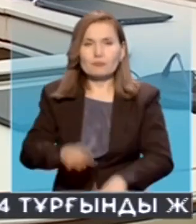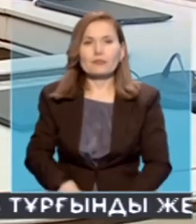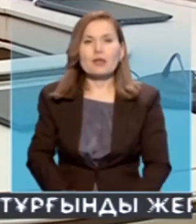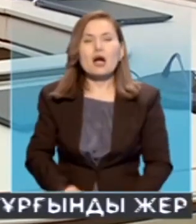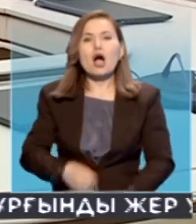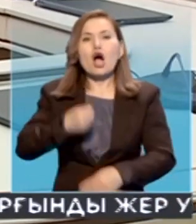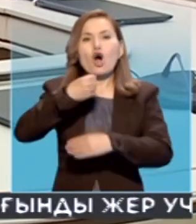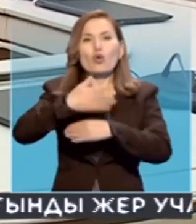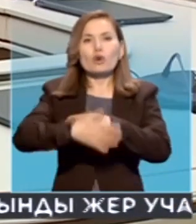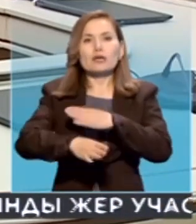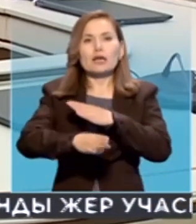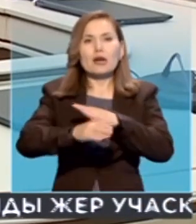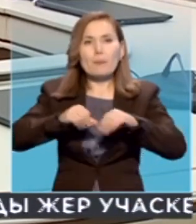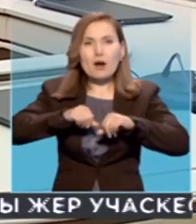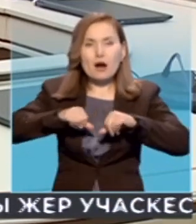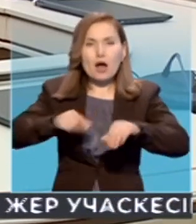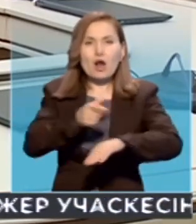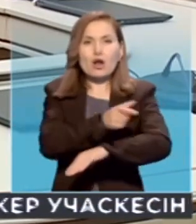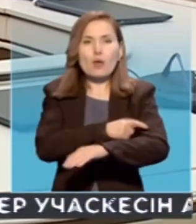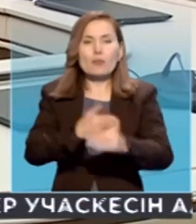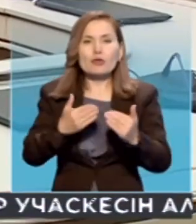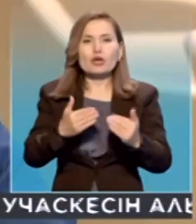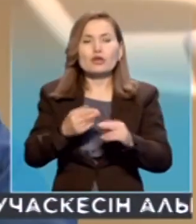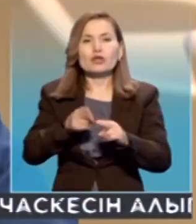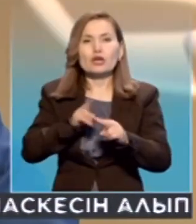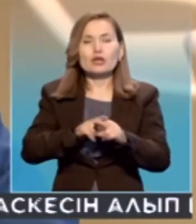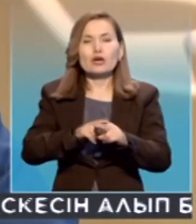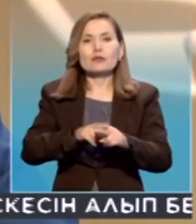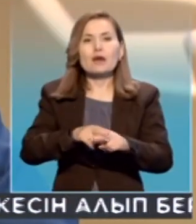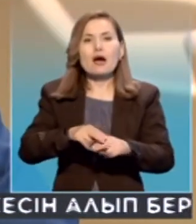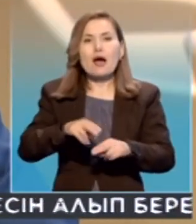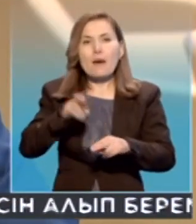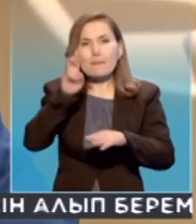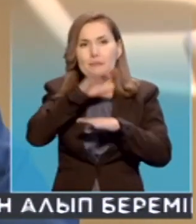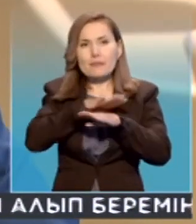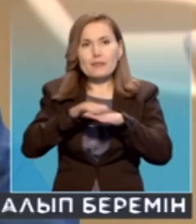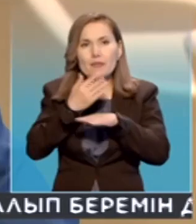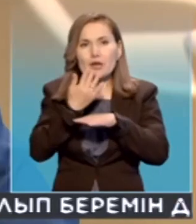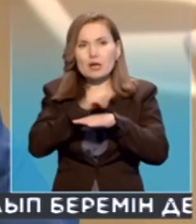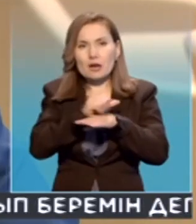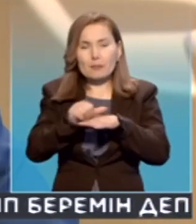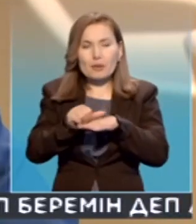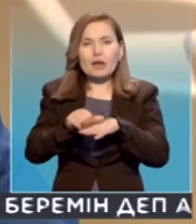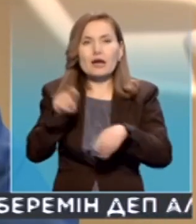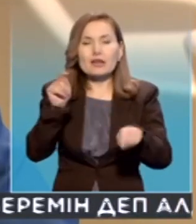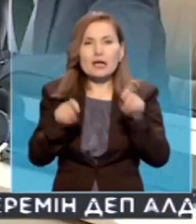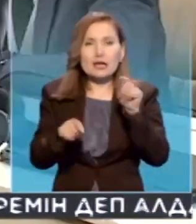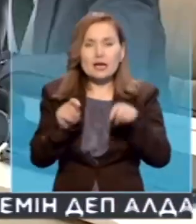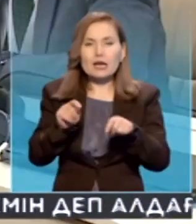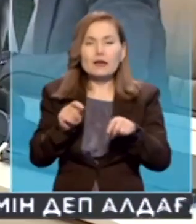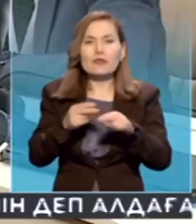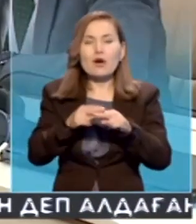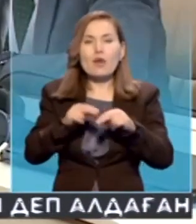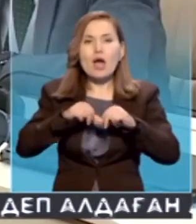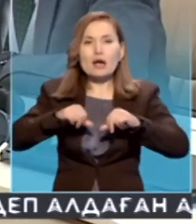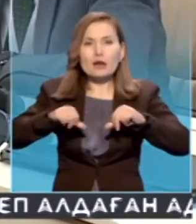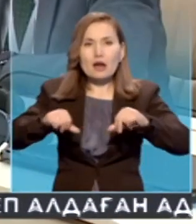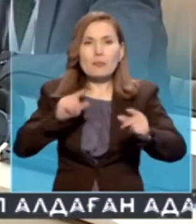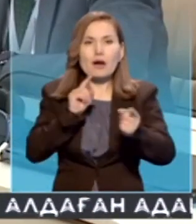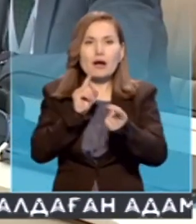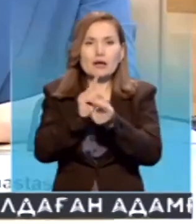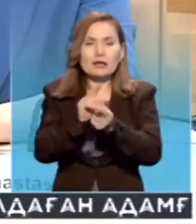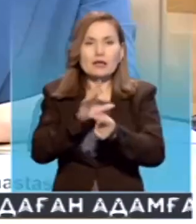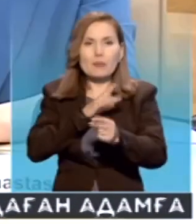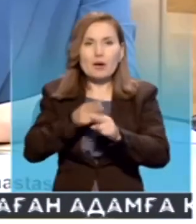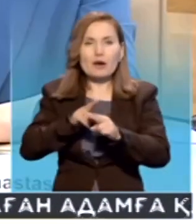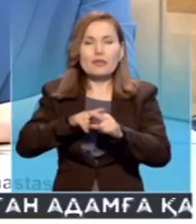Сондай орталық референдум комиссиясының мүшелері бүгін Түркі мемлекеттер ұйымынан келген байқаушылармен де кездесті. Шетелдік делегацияның Түркі мемлекеттер ұйымы бас